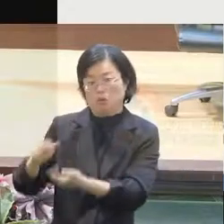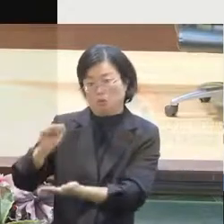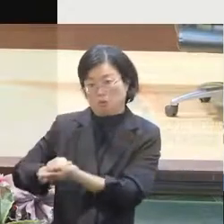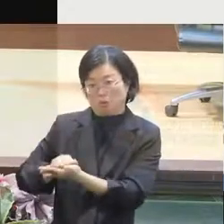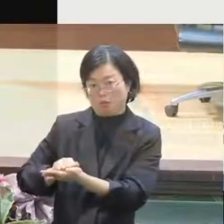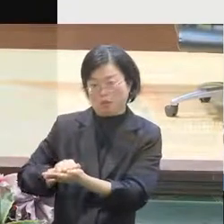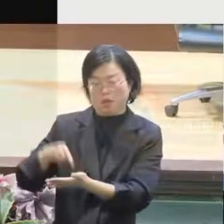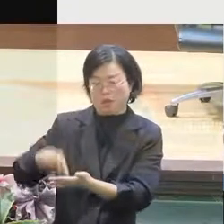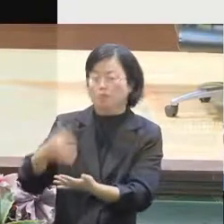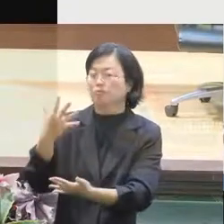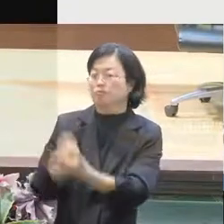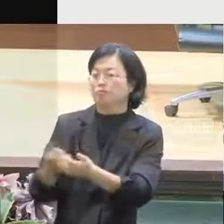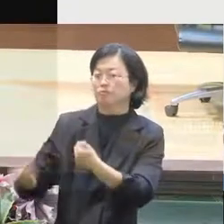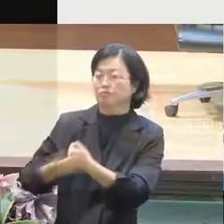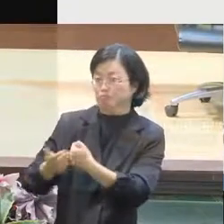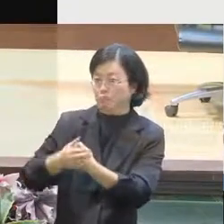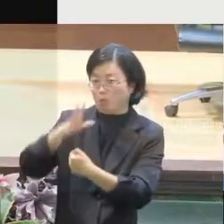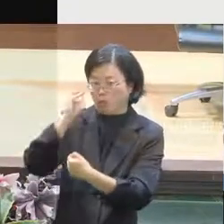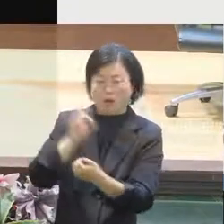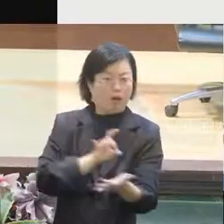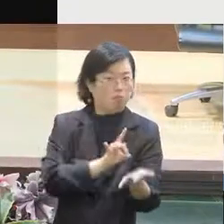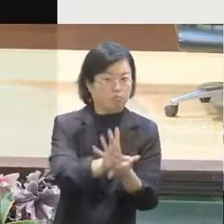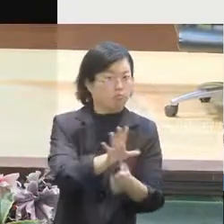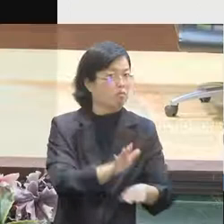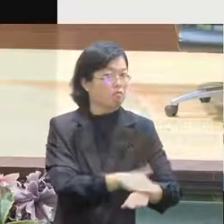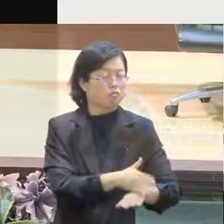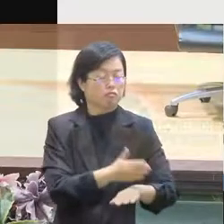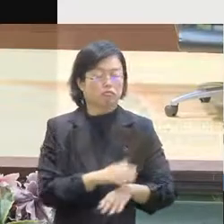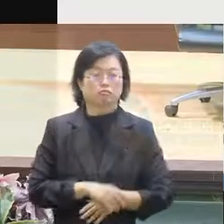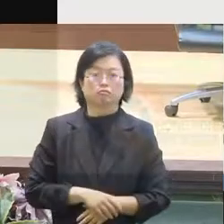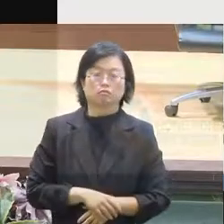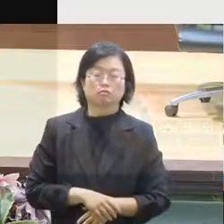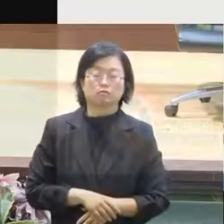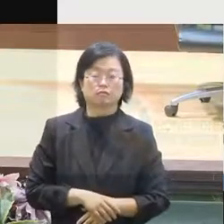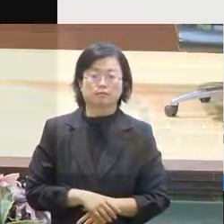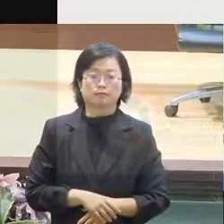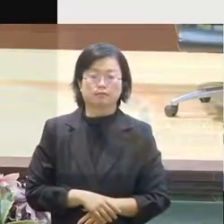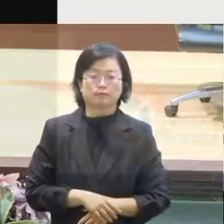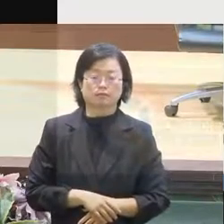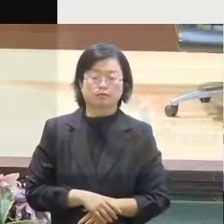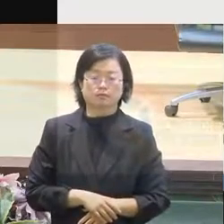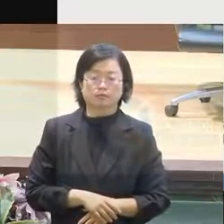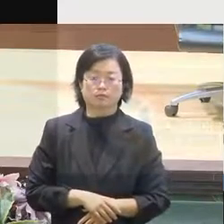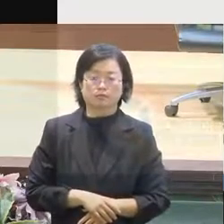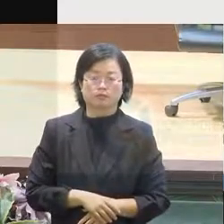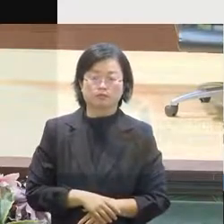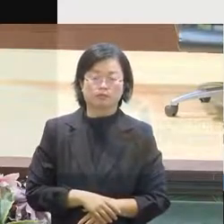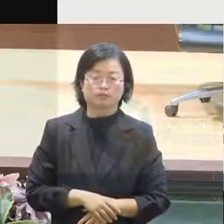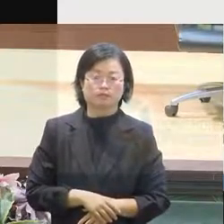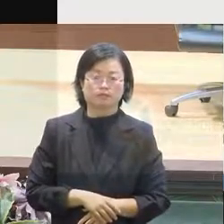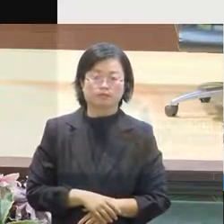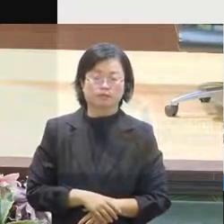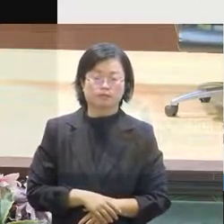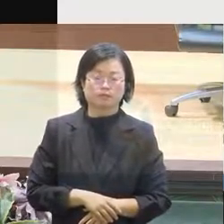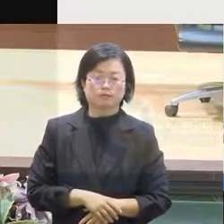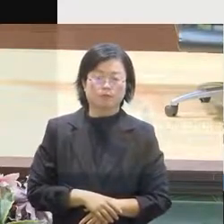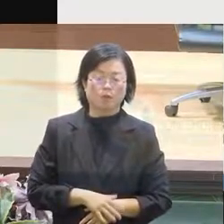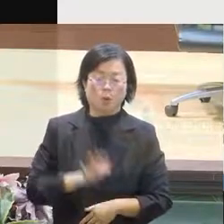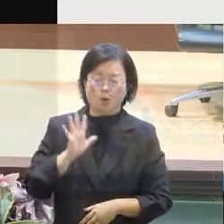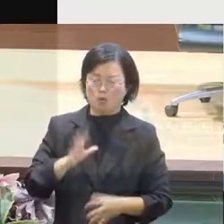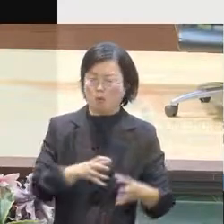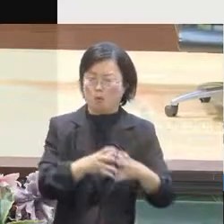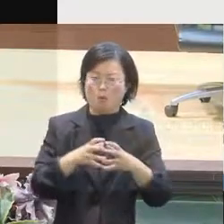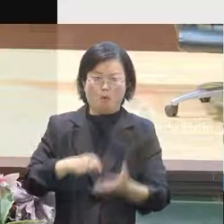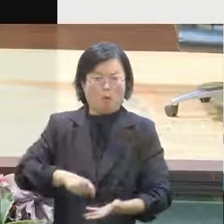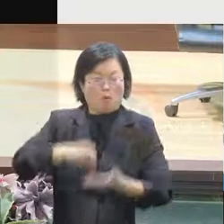存下来，而不应该被删除掉的。那这个也是特别近几年提的很多。那么也有一些组织提出了，比